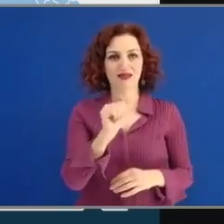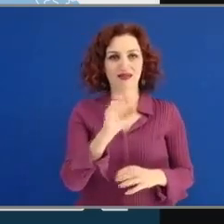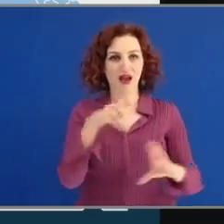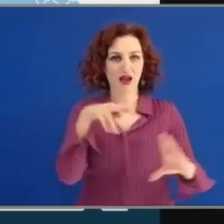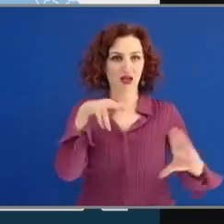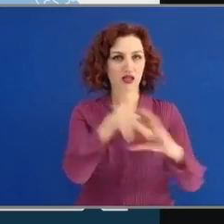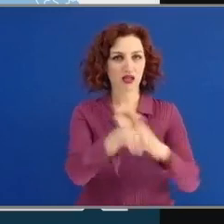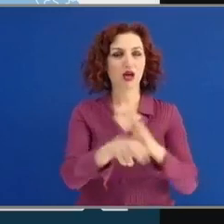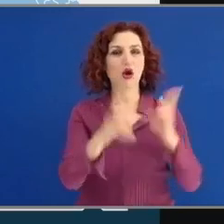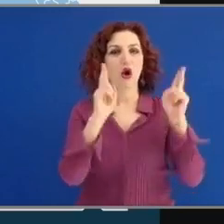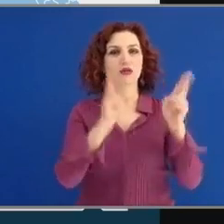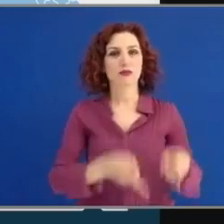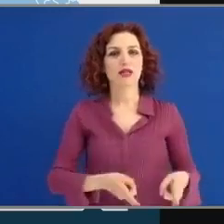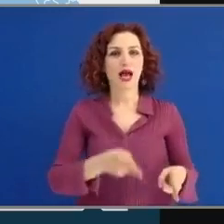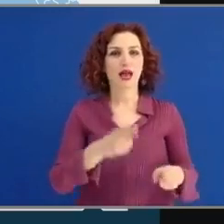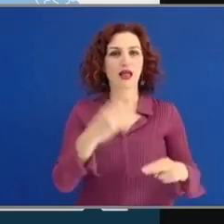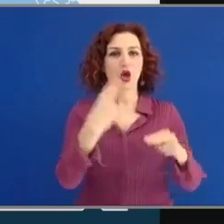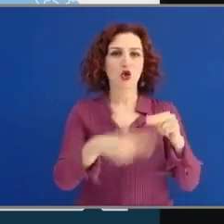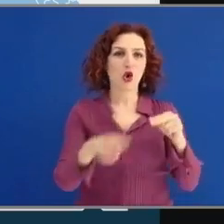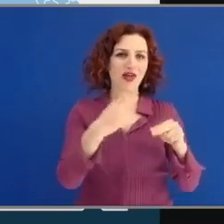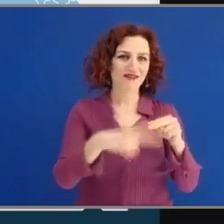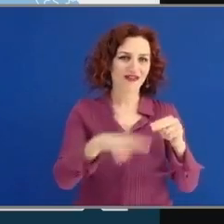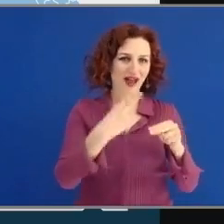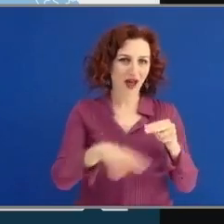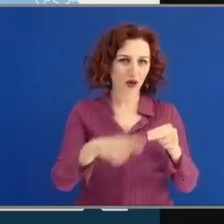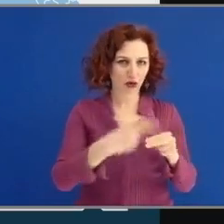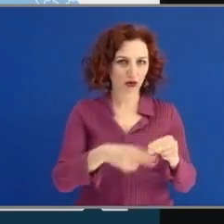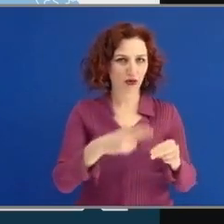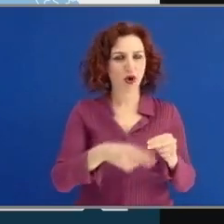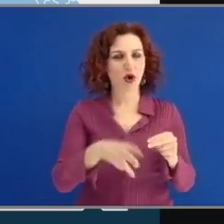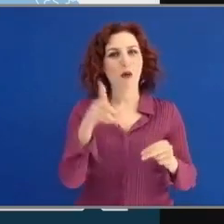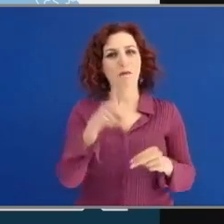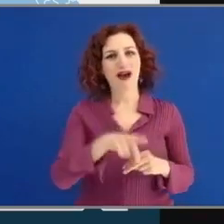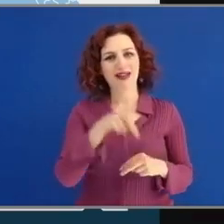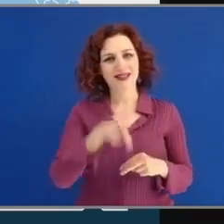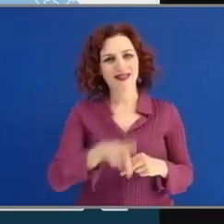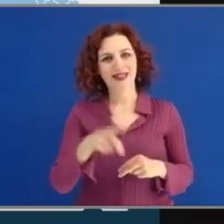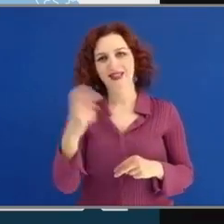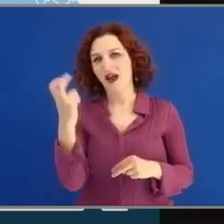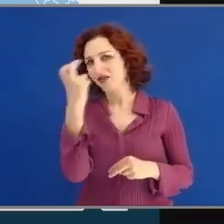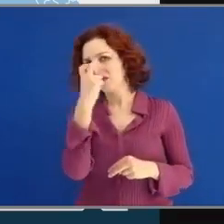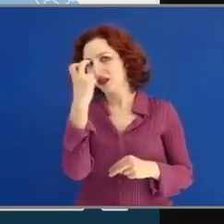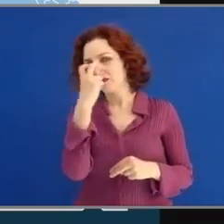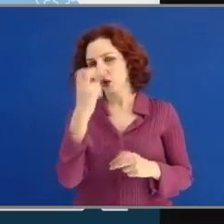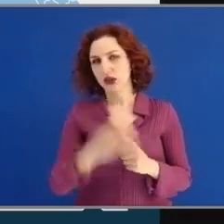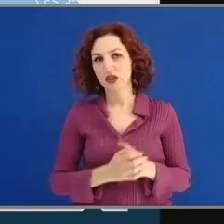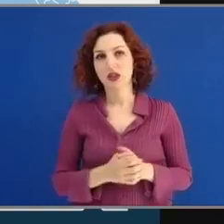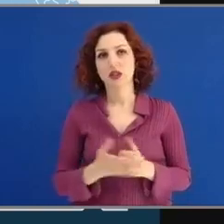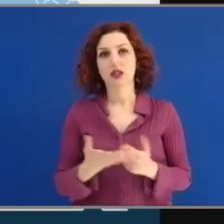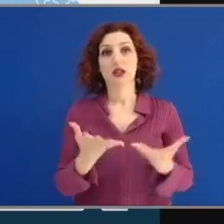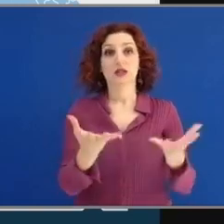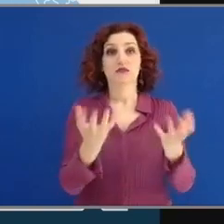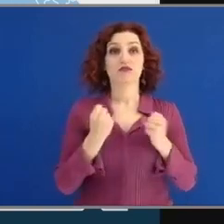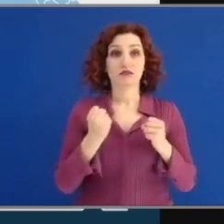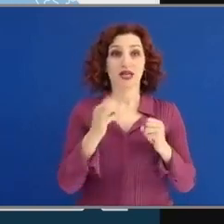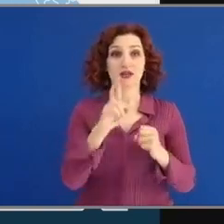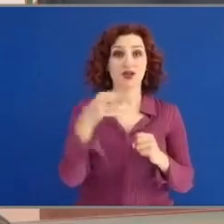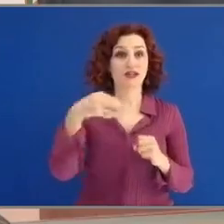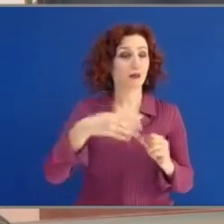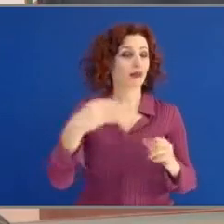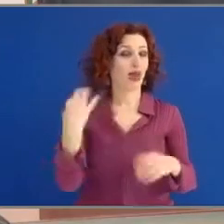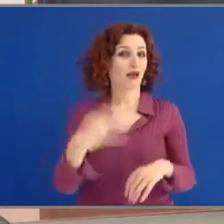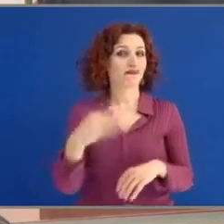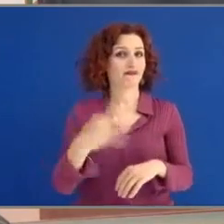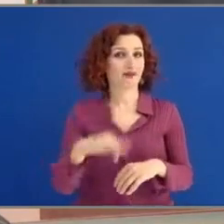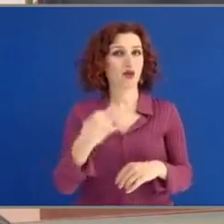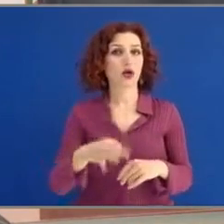Colleferro, Palestrina e Tivoli, l'acquisizione di una risonanza magnetica di ultima generazione per l'ospedale di